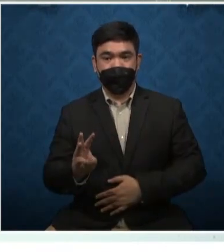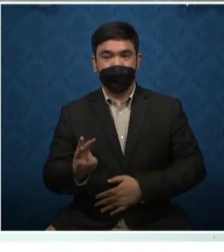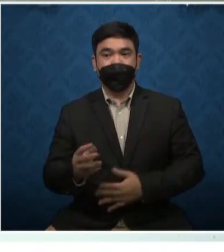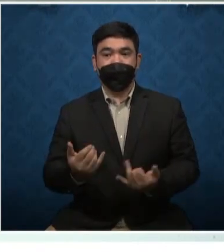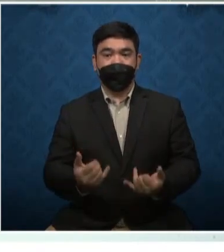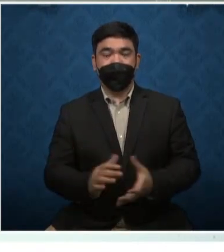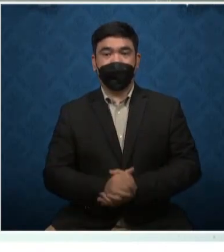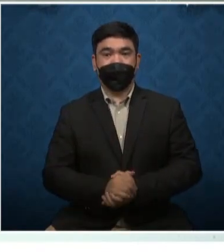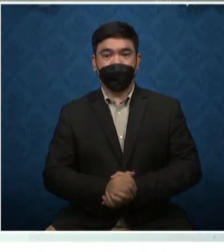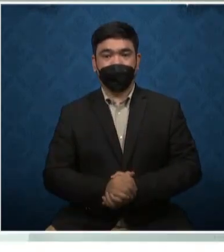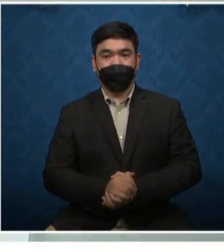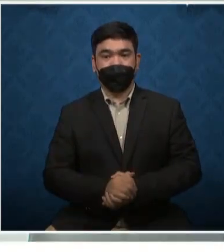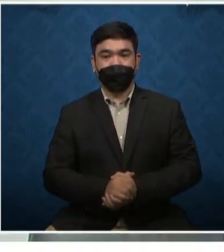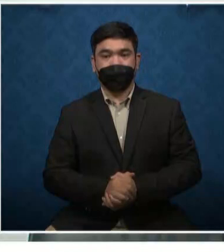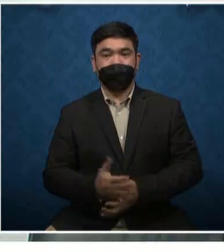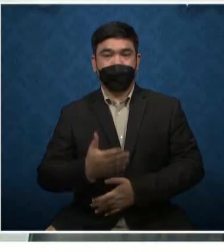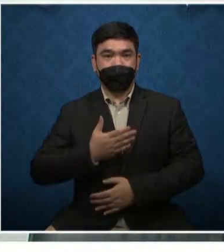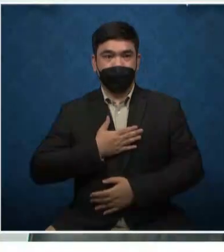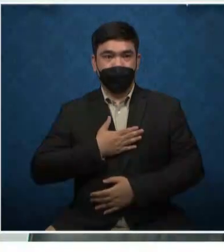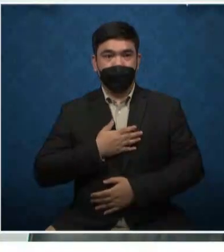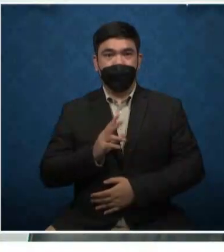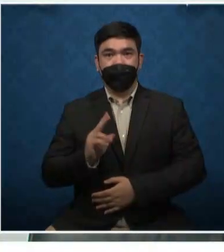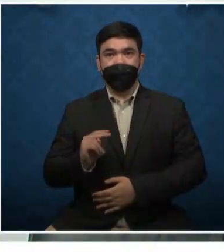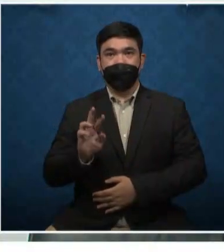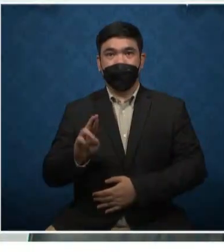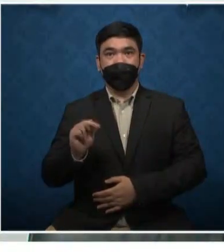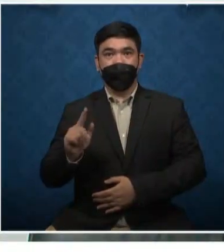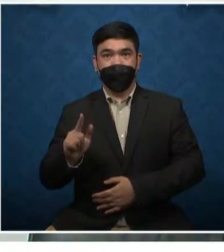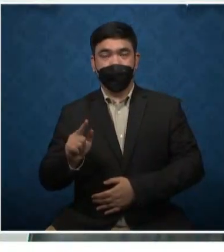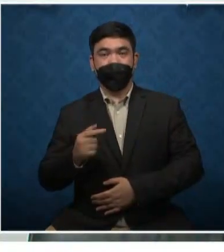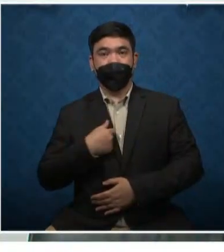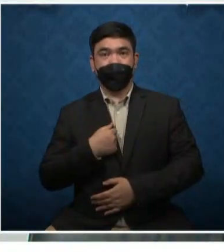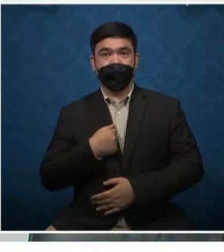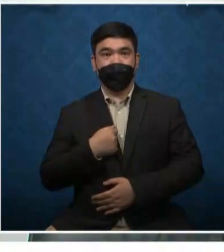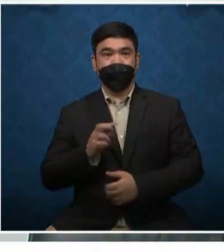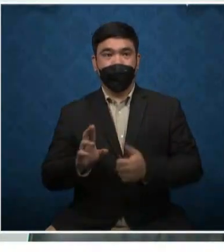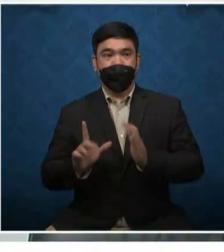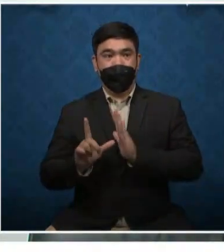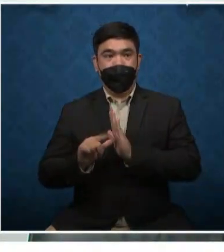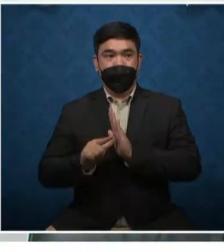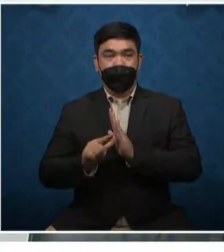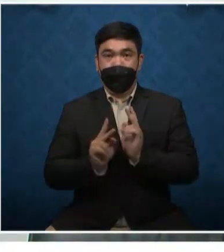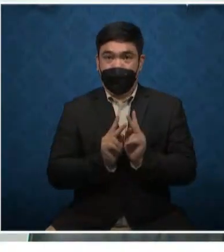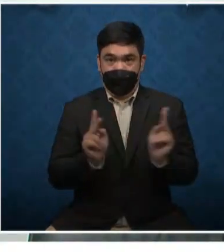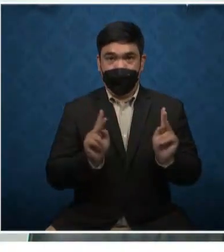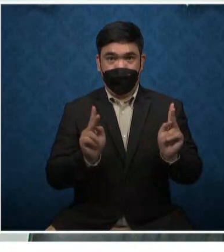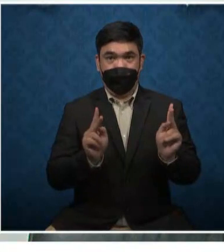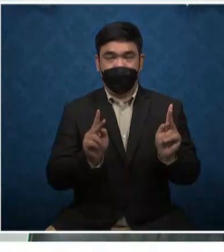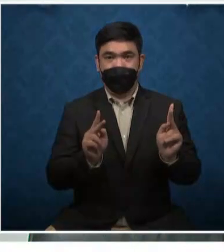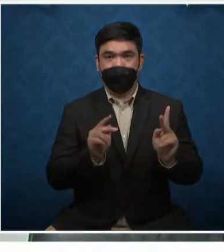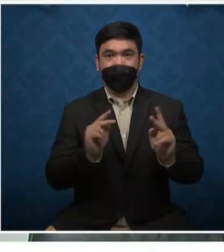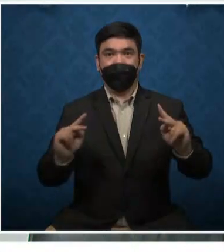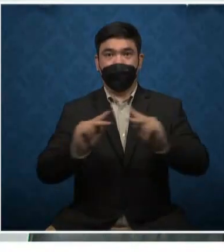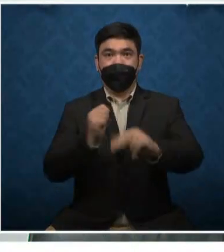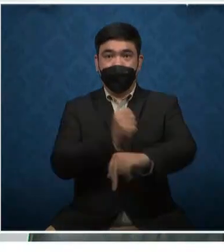ครับกับผมนายณรงค์รัตนานุกูลเลขานุการคณะกรรมการการแรงง